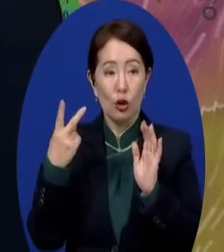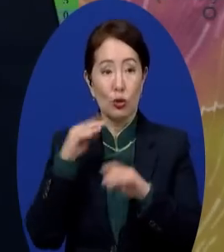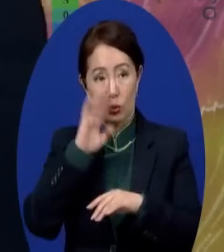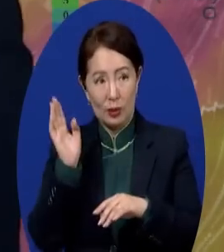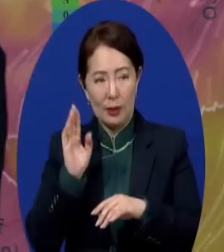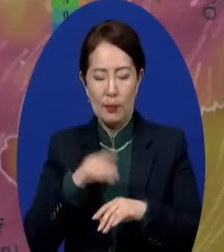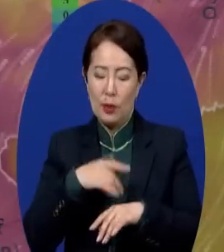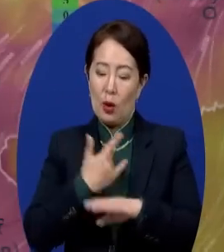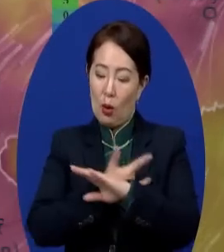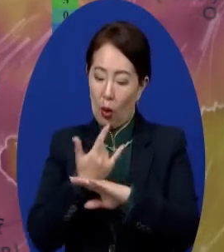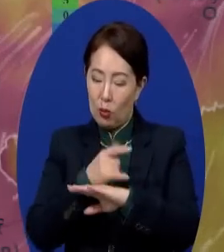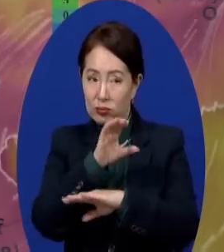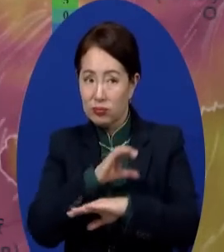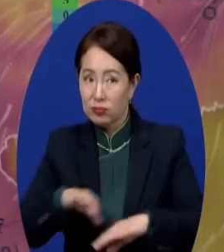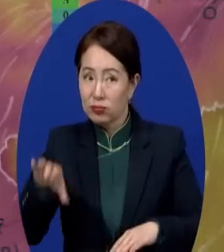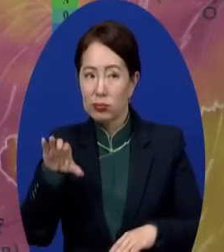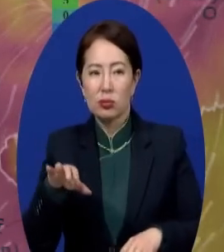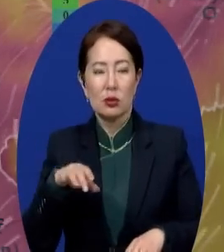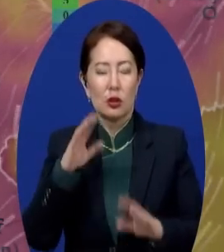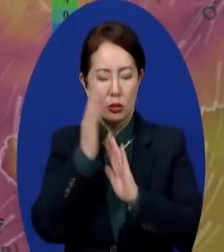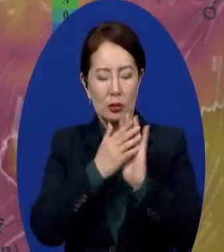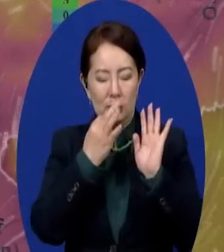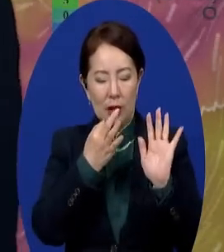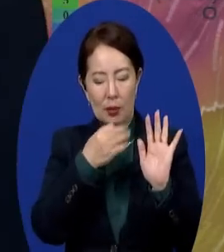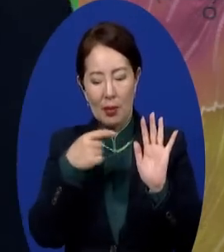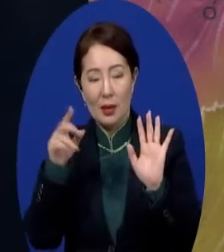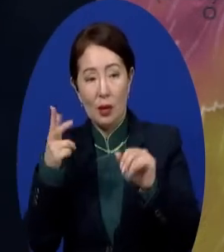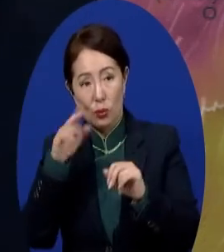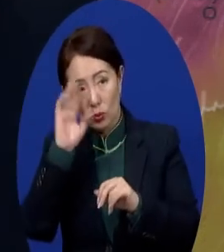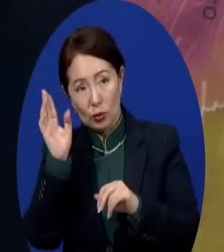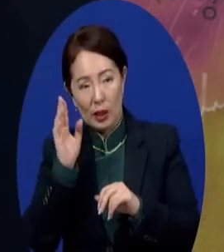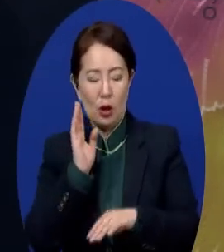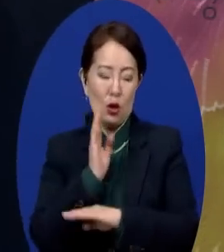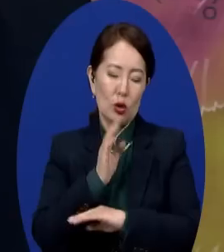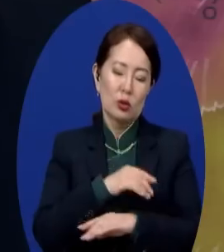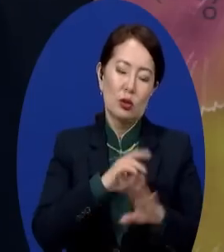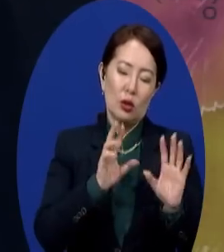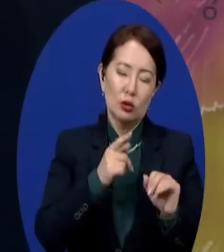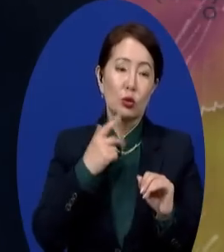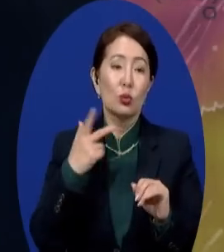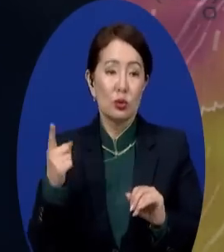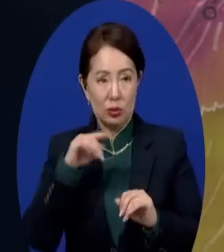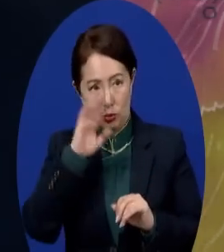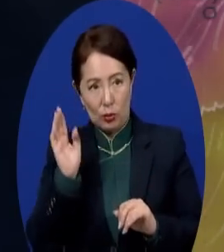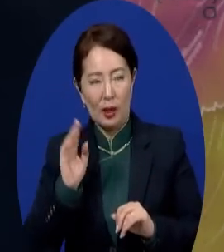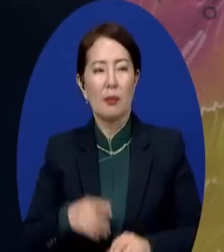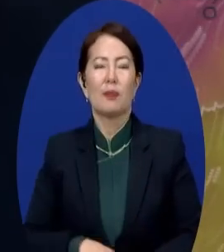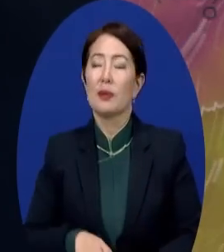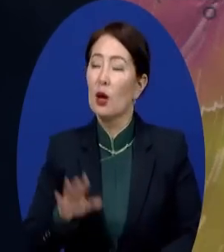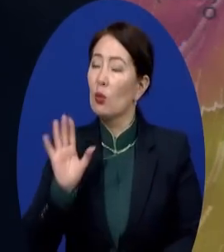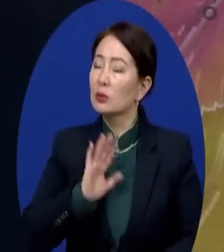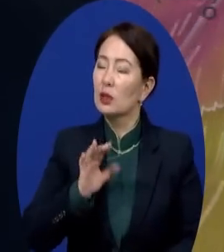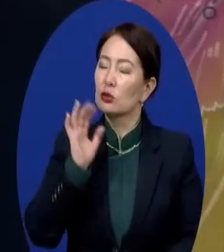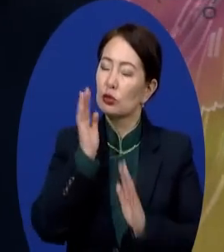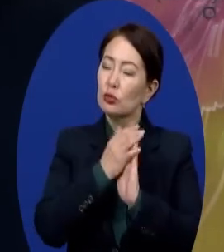өмнө нисэг болон их нуруудын хотгор орчимд шөнөө 8-13 градус дулаан өдөртөө 29-31 градус дулаан. Харин дээд дурдснаас бусад газруудад